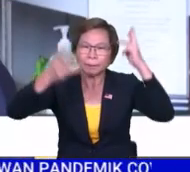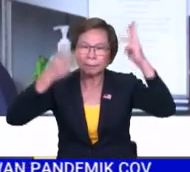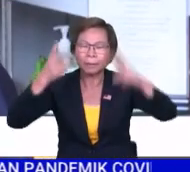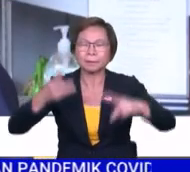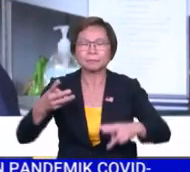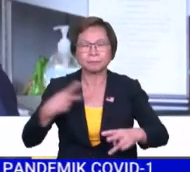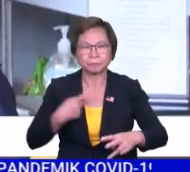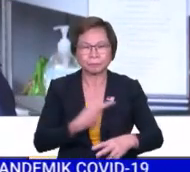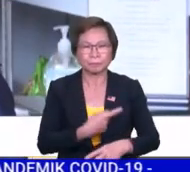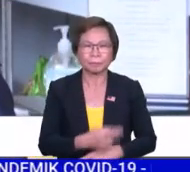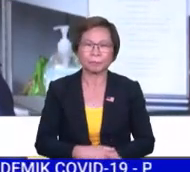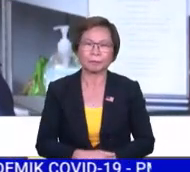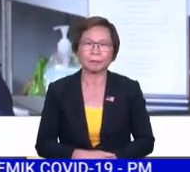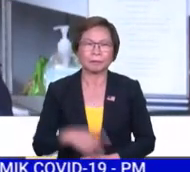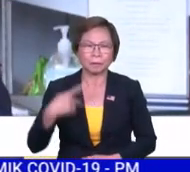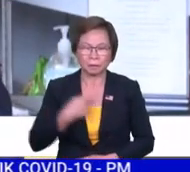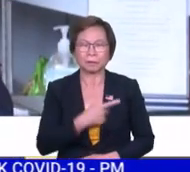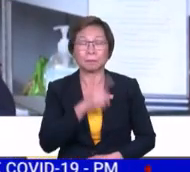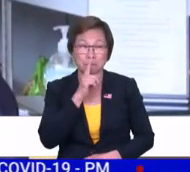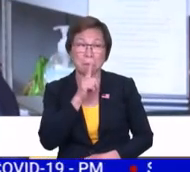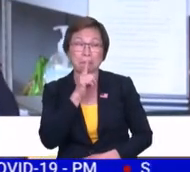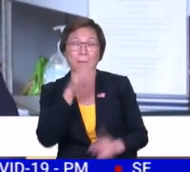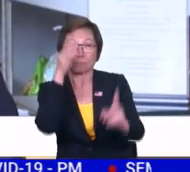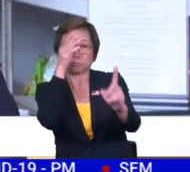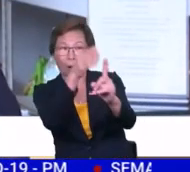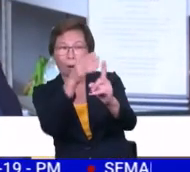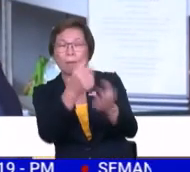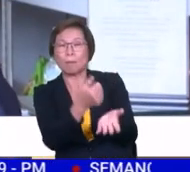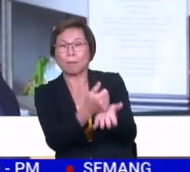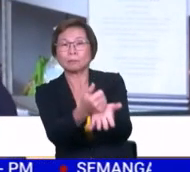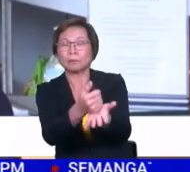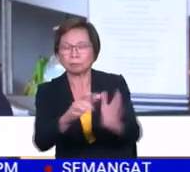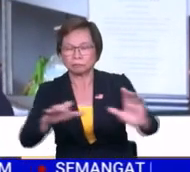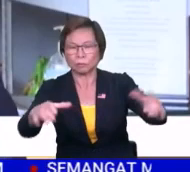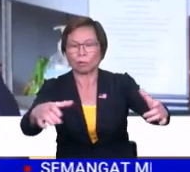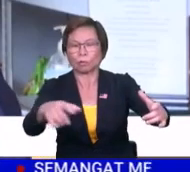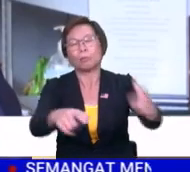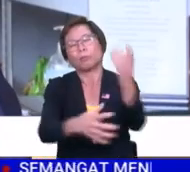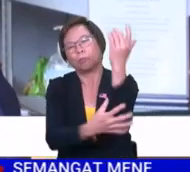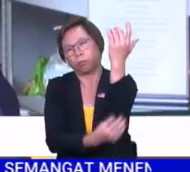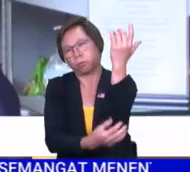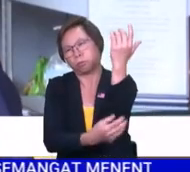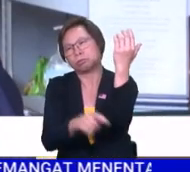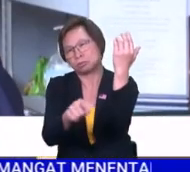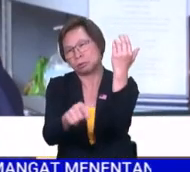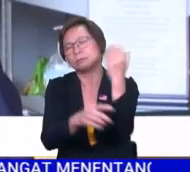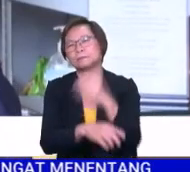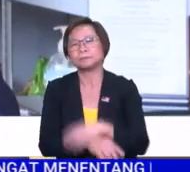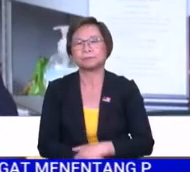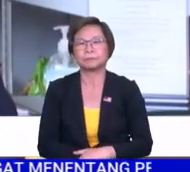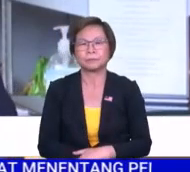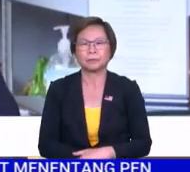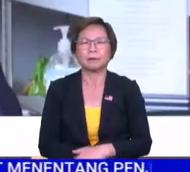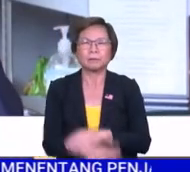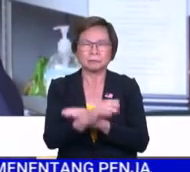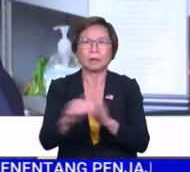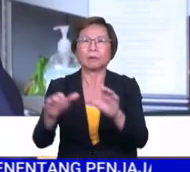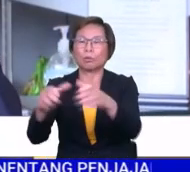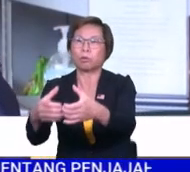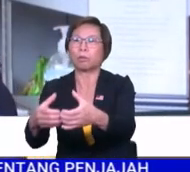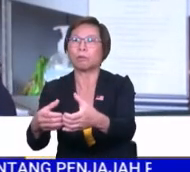mengapa ia menyesalkan bantuan ini kepada golongan-golongan asnaf dan golongan-golongan yang